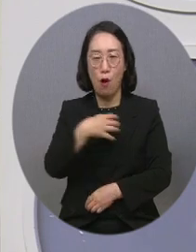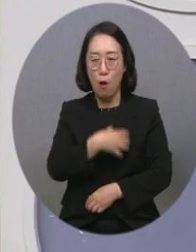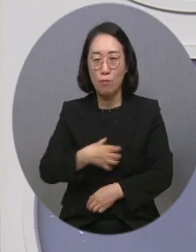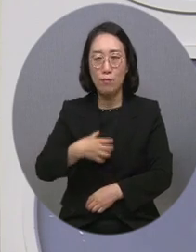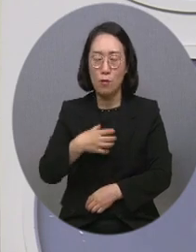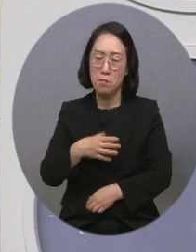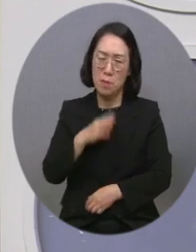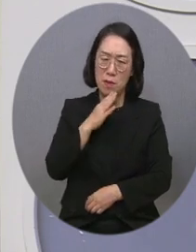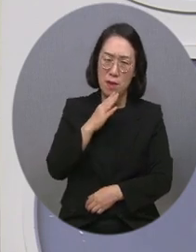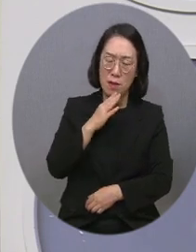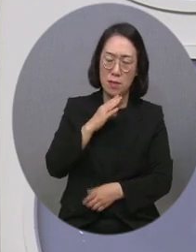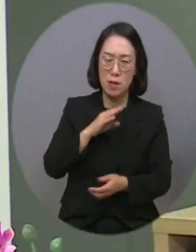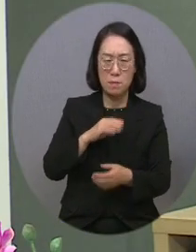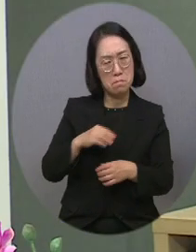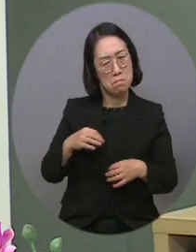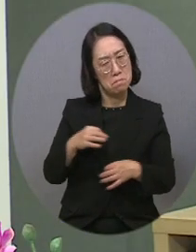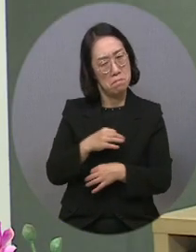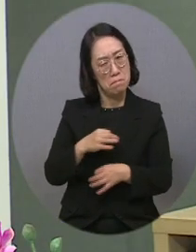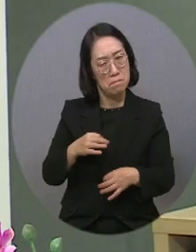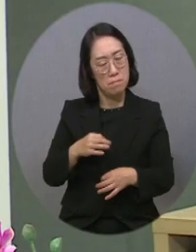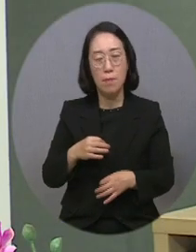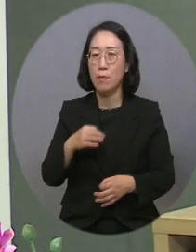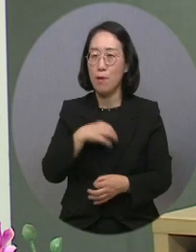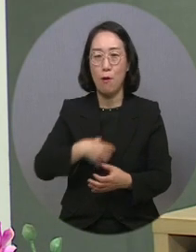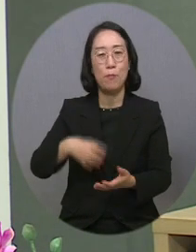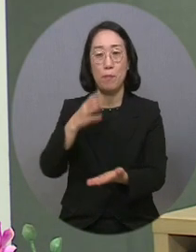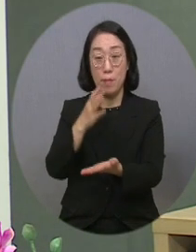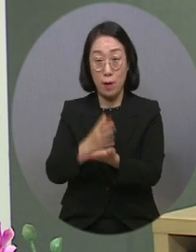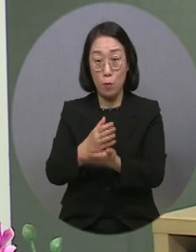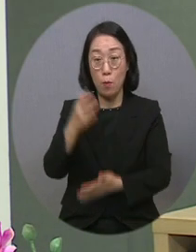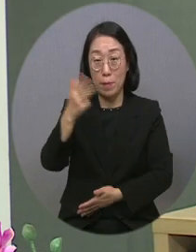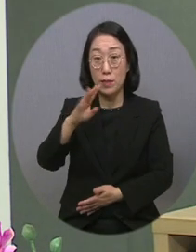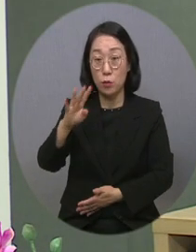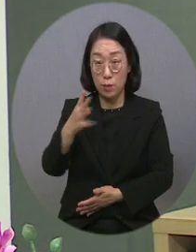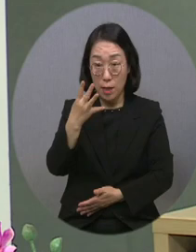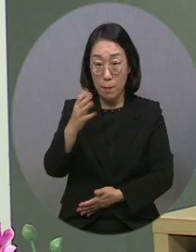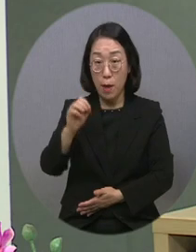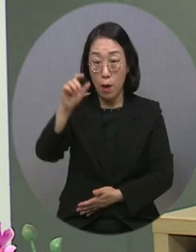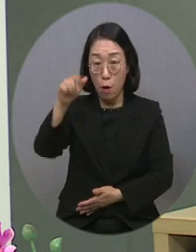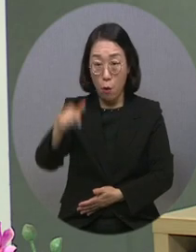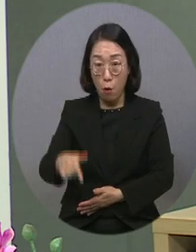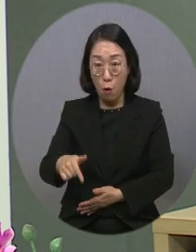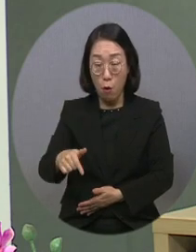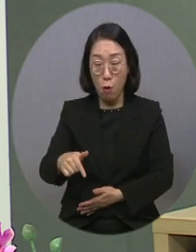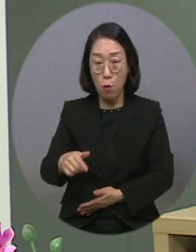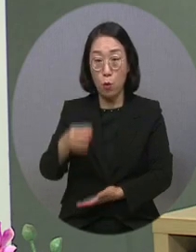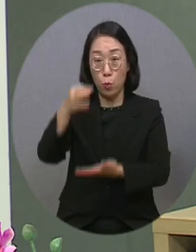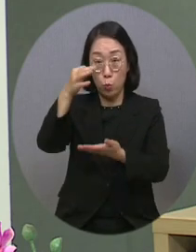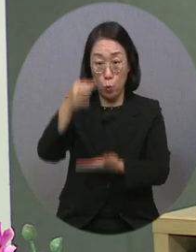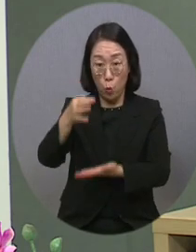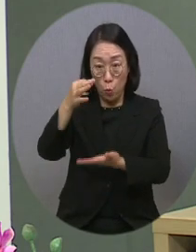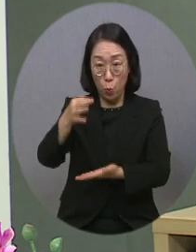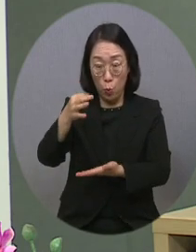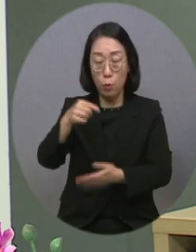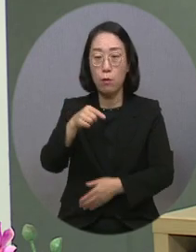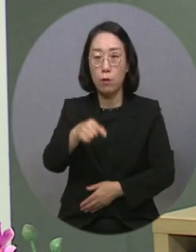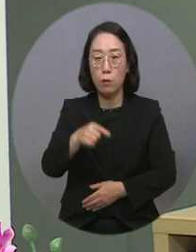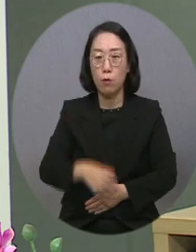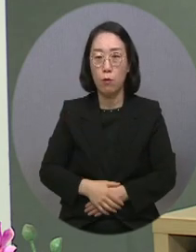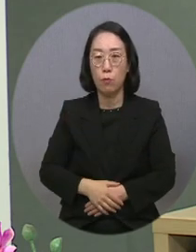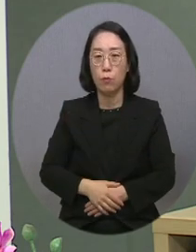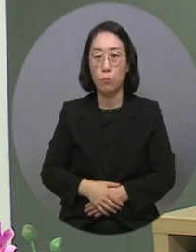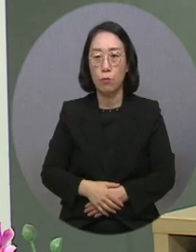이제 안 하셔도 되겠는데 주로 이제 8,400억씩 그 재원이 확보되는데